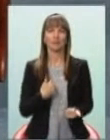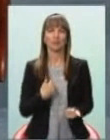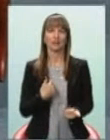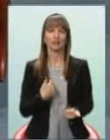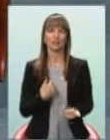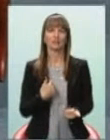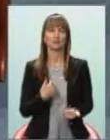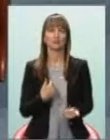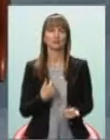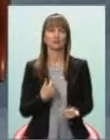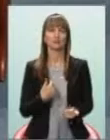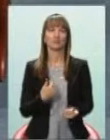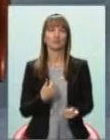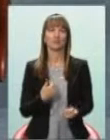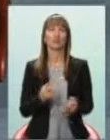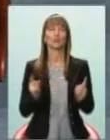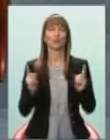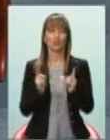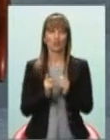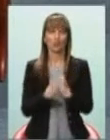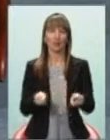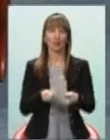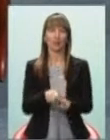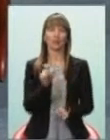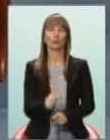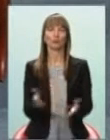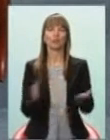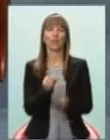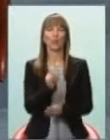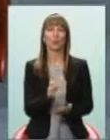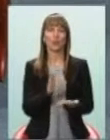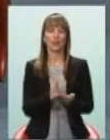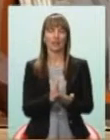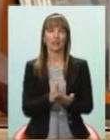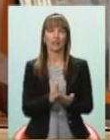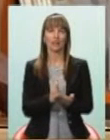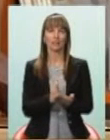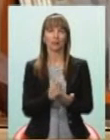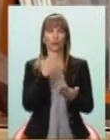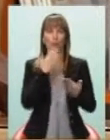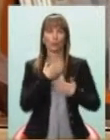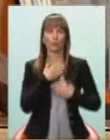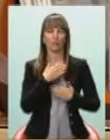вони зустрічаються. Які люди взагалі є гуманними?